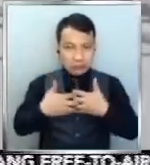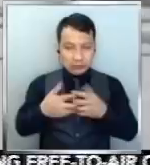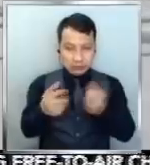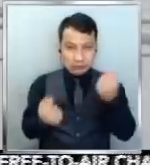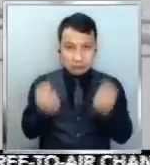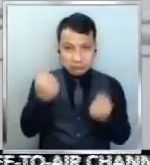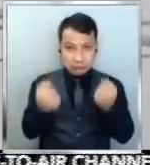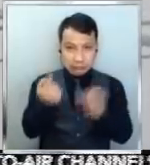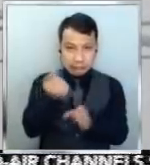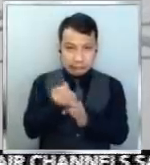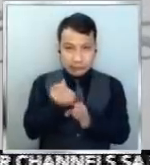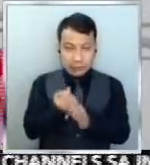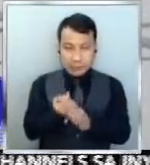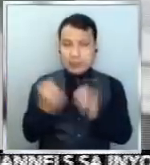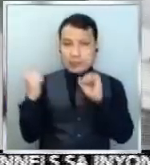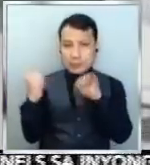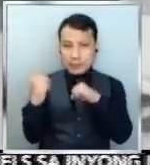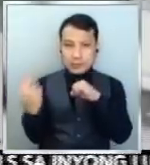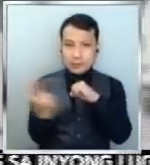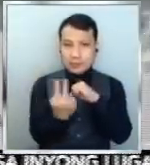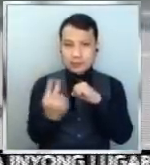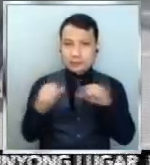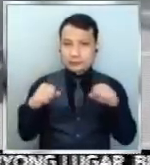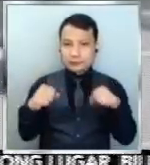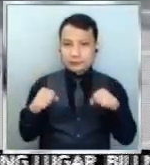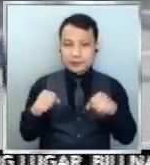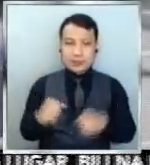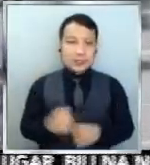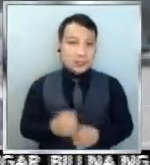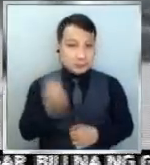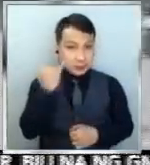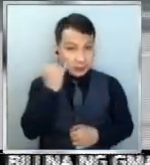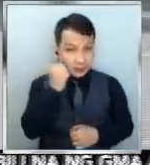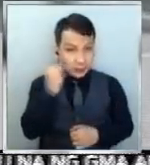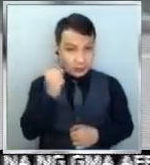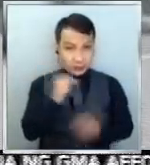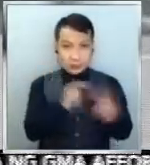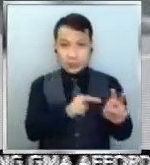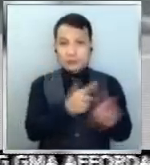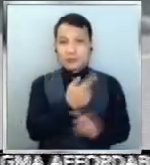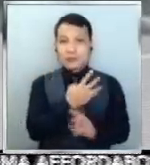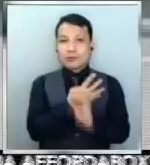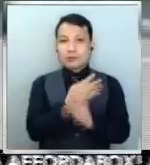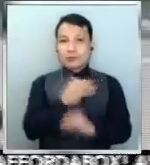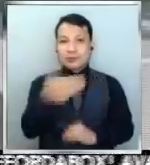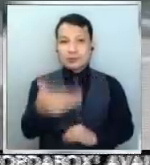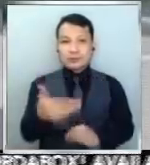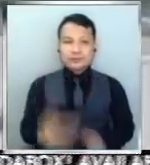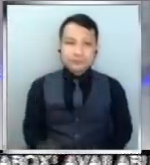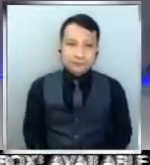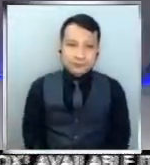na ang driver ng truck at ang rider. Jamie Santos, nakatutok, 24 oras.